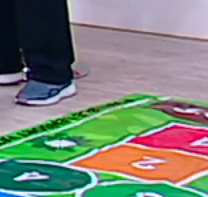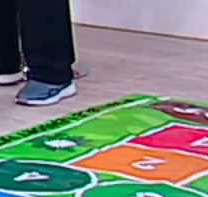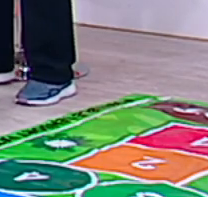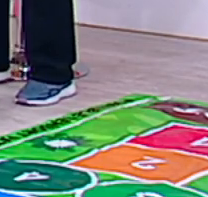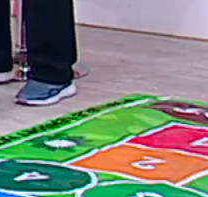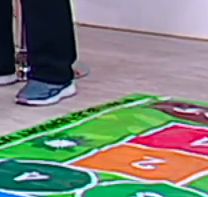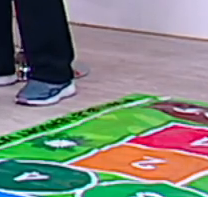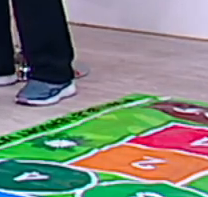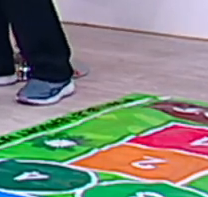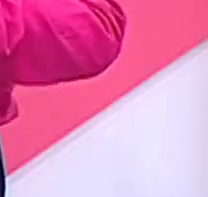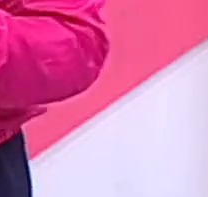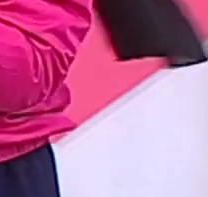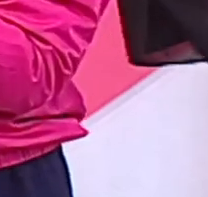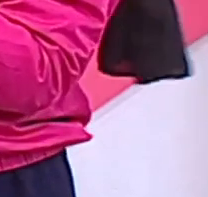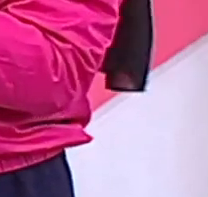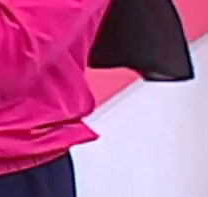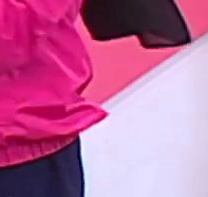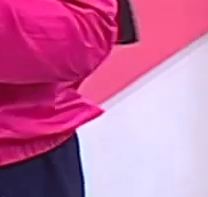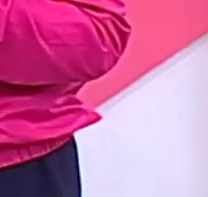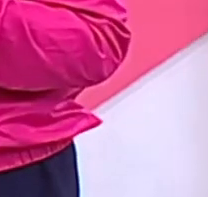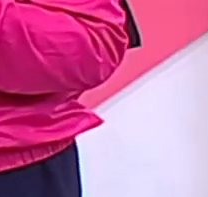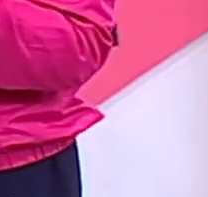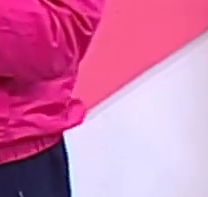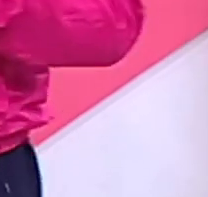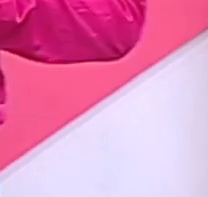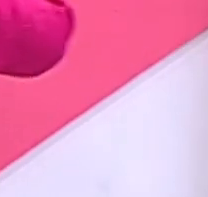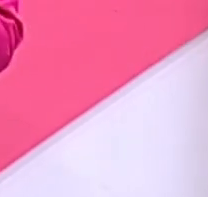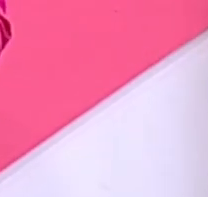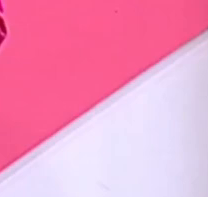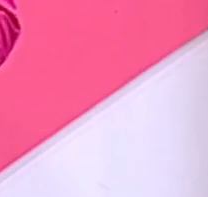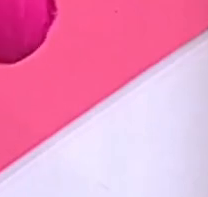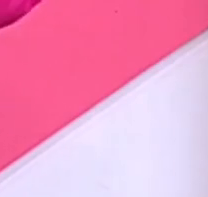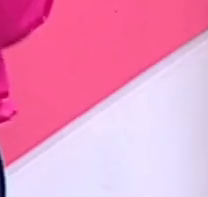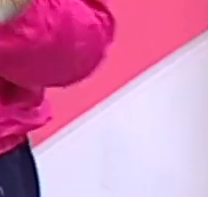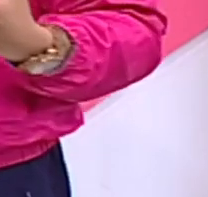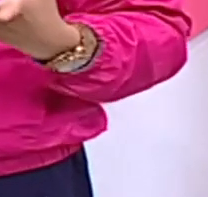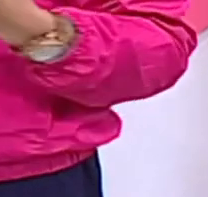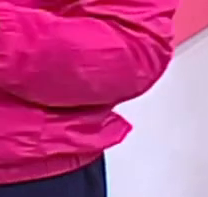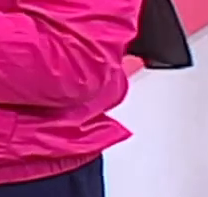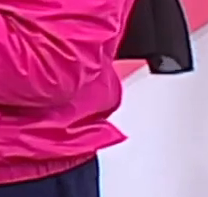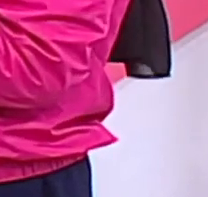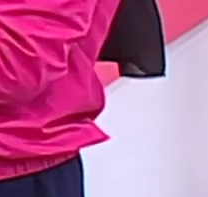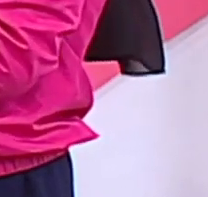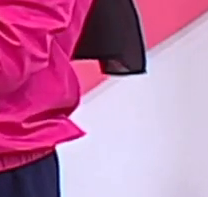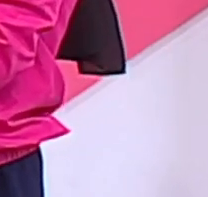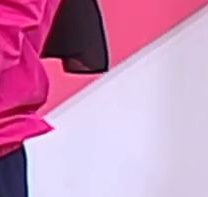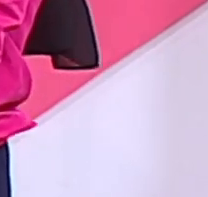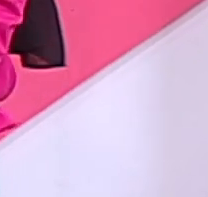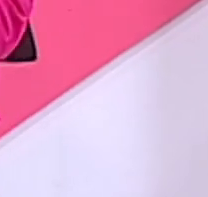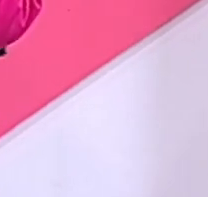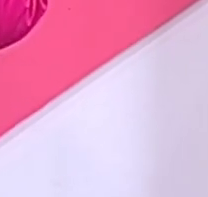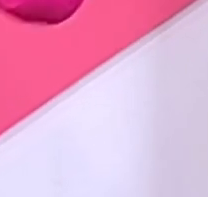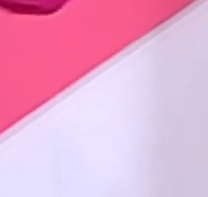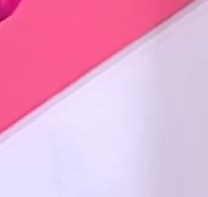selama satu jam kita akan buat itikeut Iya kamboria ada jadi itulah kita tidak mengerikan prito muka untuk menyalakan jika